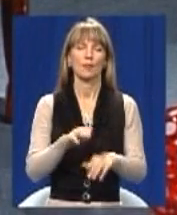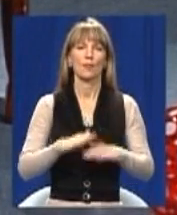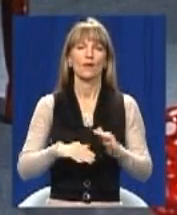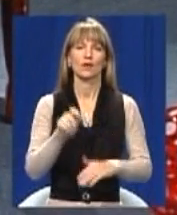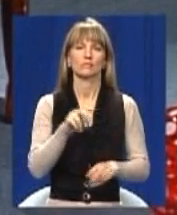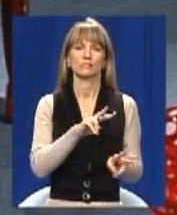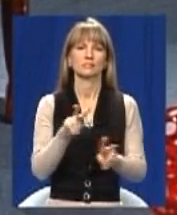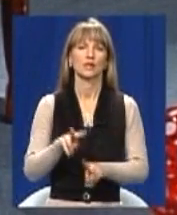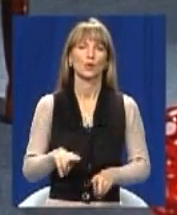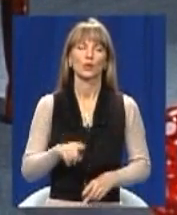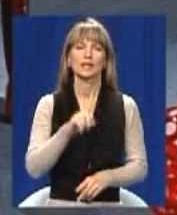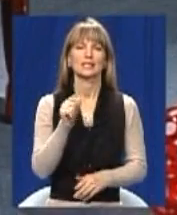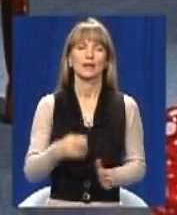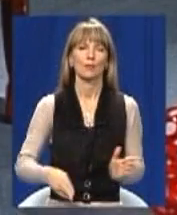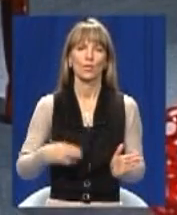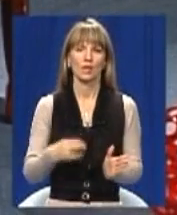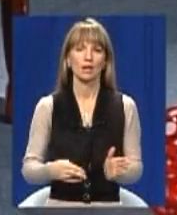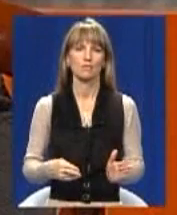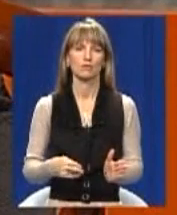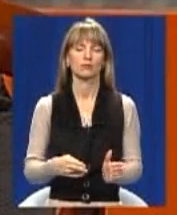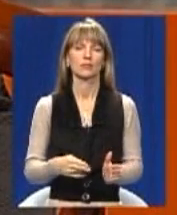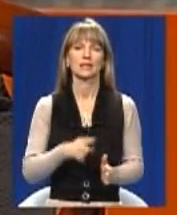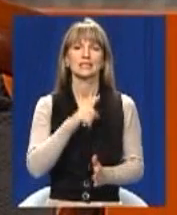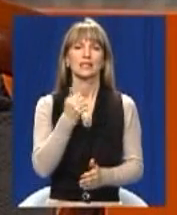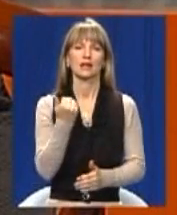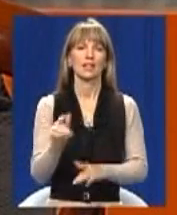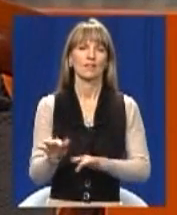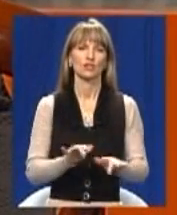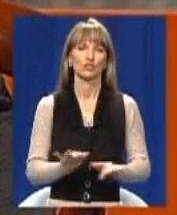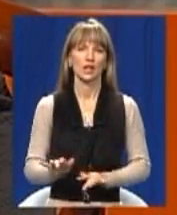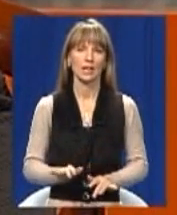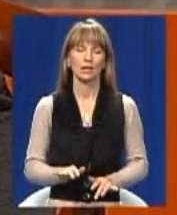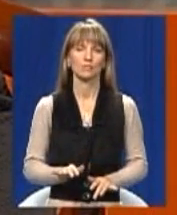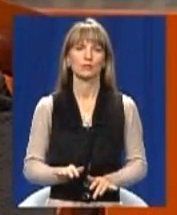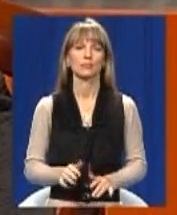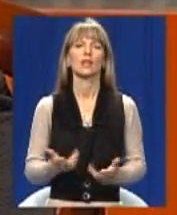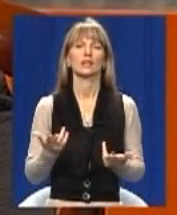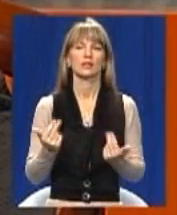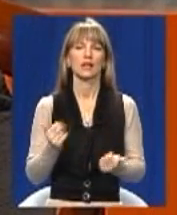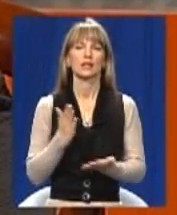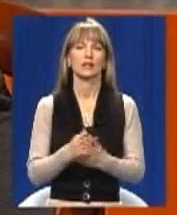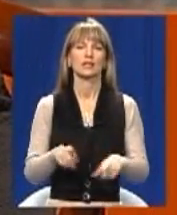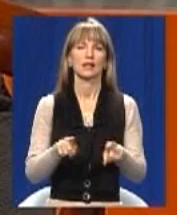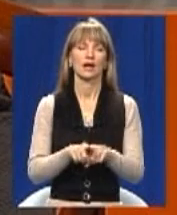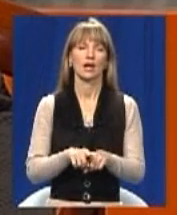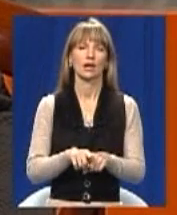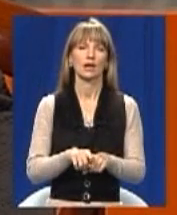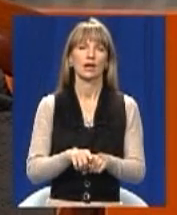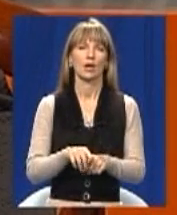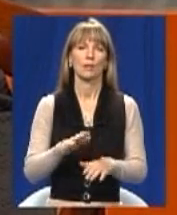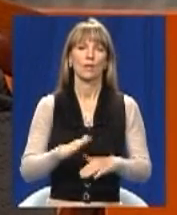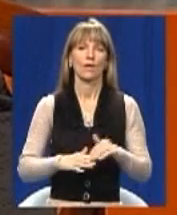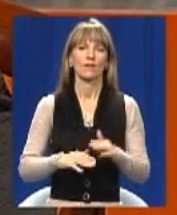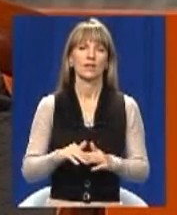власне, слідкують за потягами, за їхнім рухом? Да, є така професія.